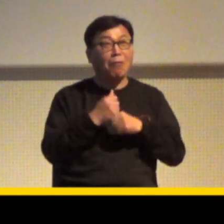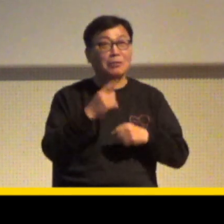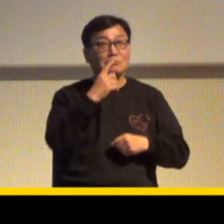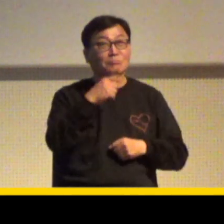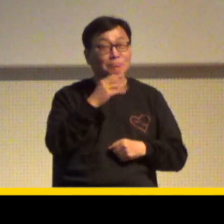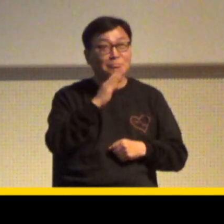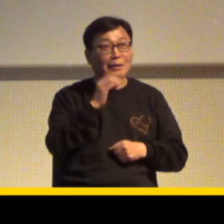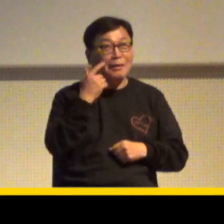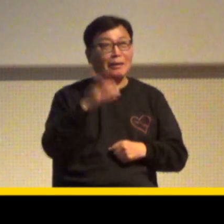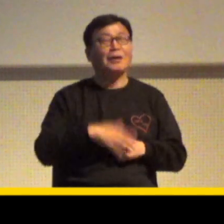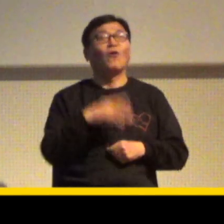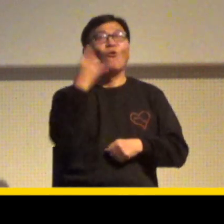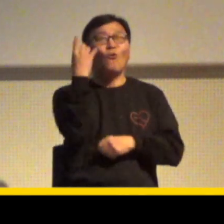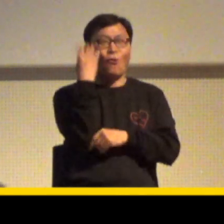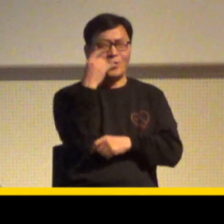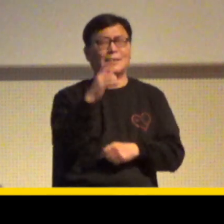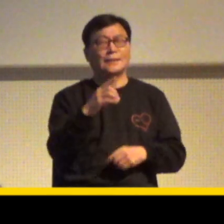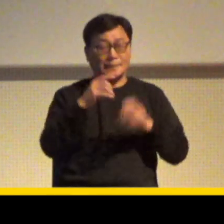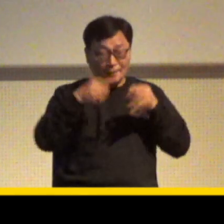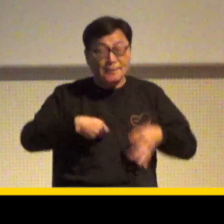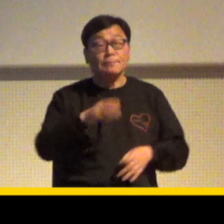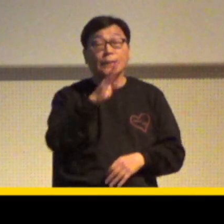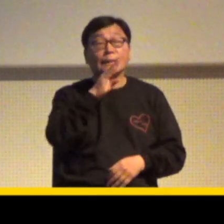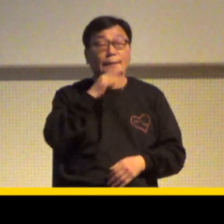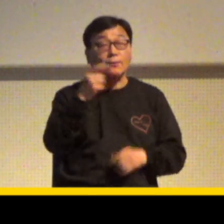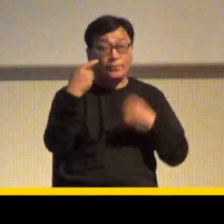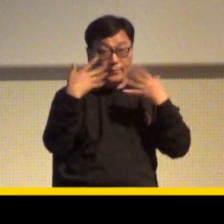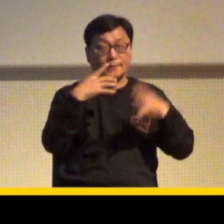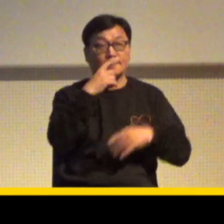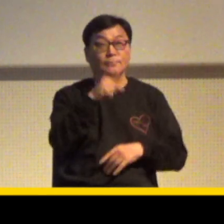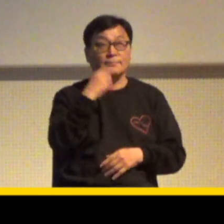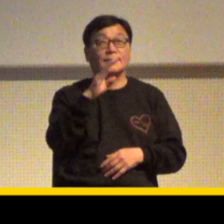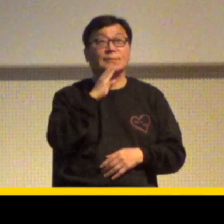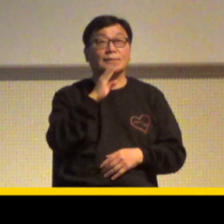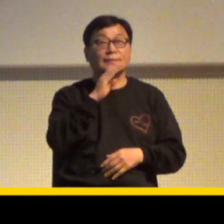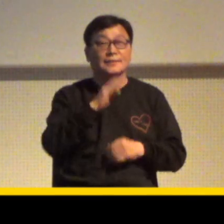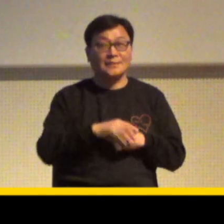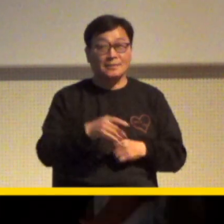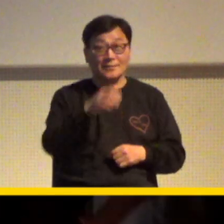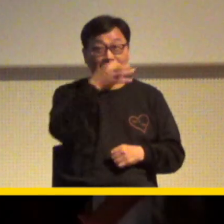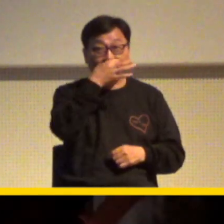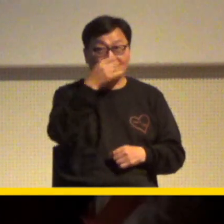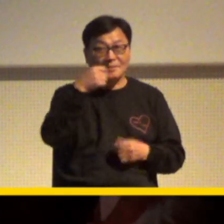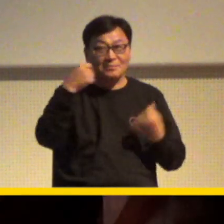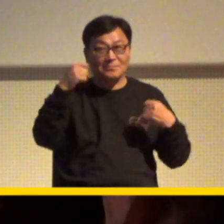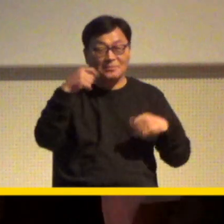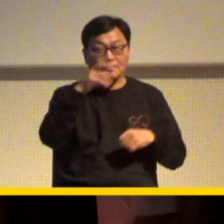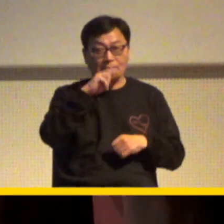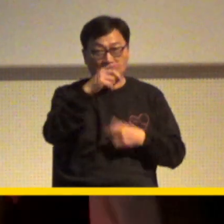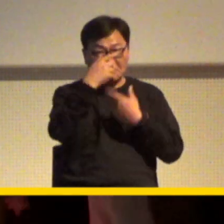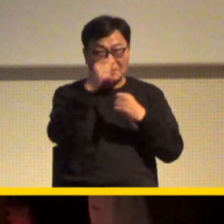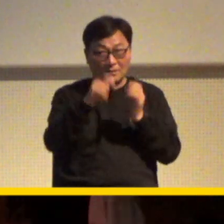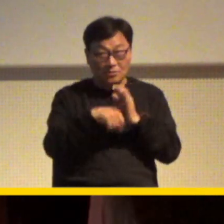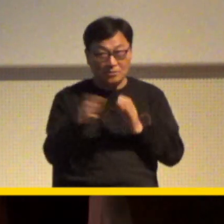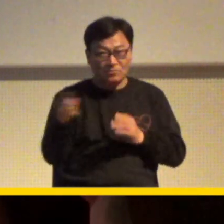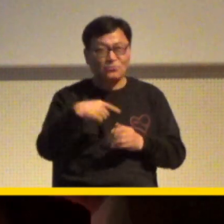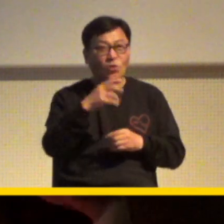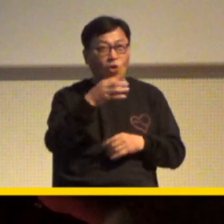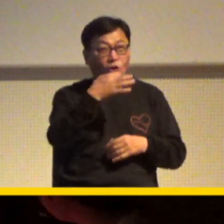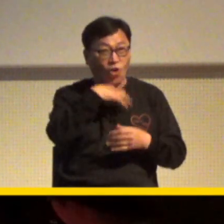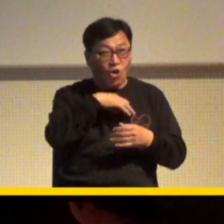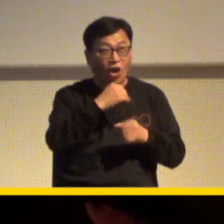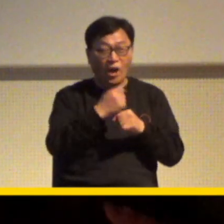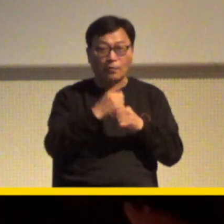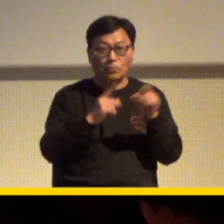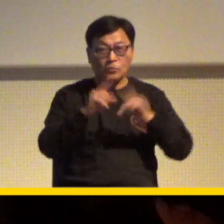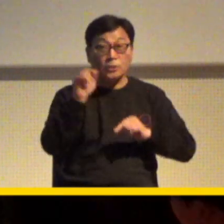저는 원래 신부입니다. 네, 저렇게 신나는 음악에 맞춰서 네, 봉성체하는 모습이고요.